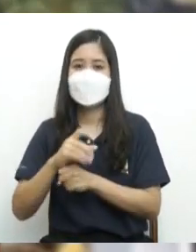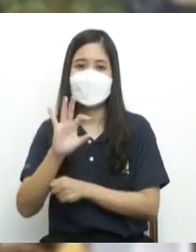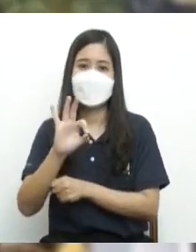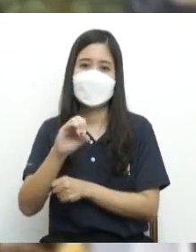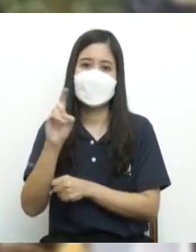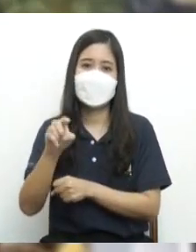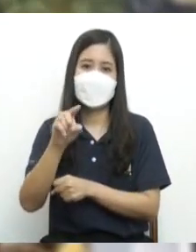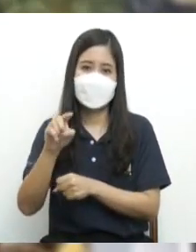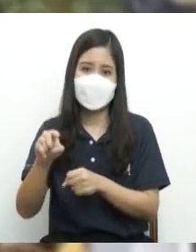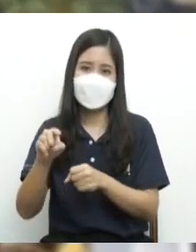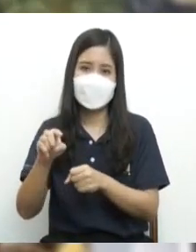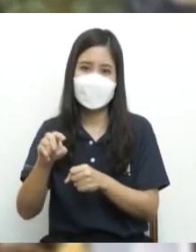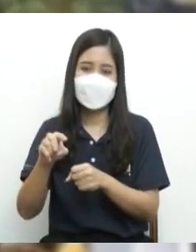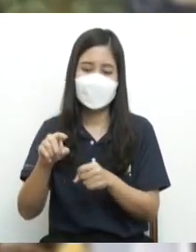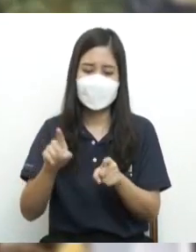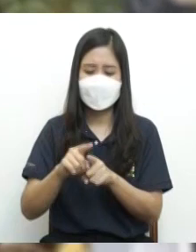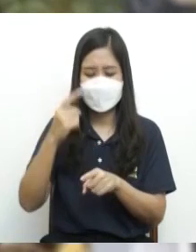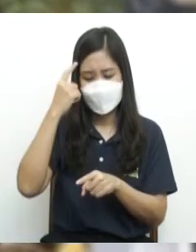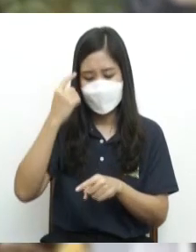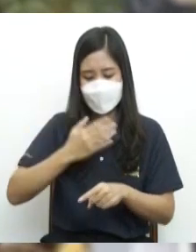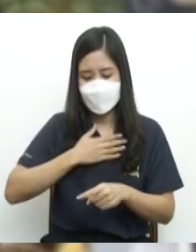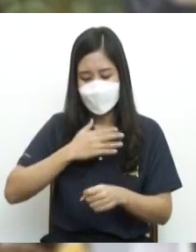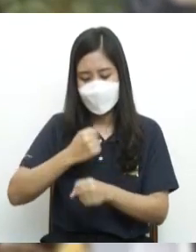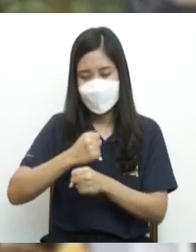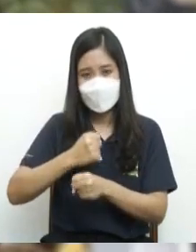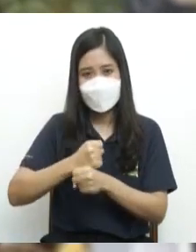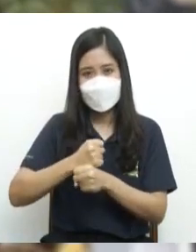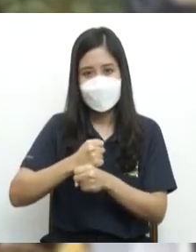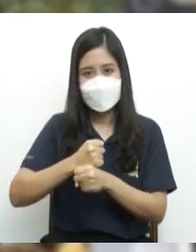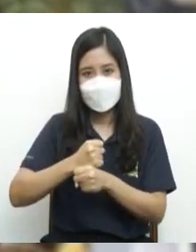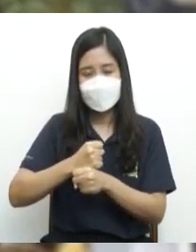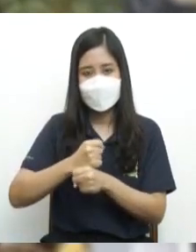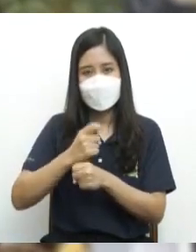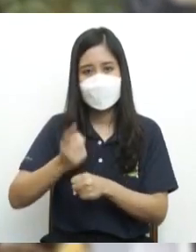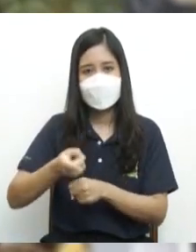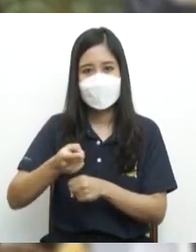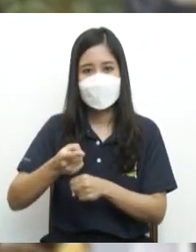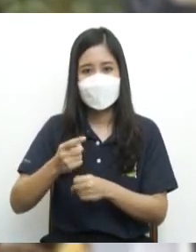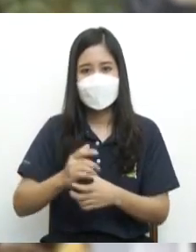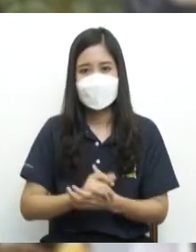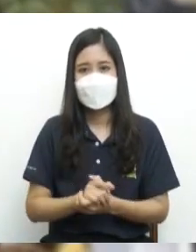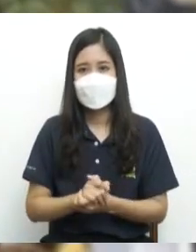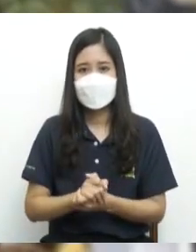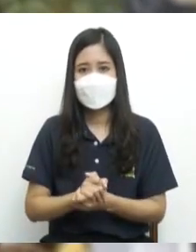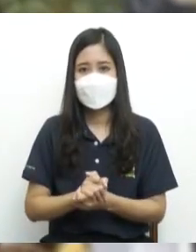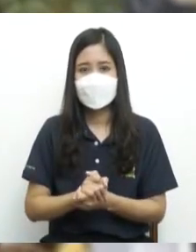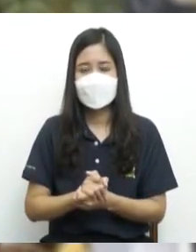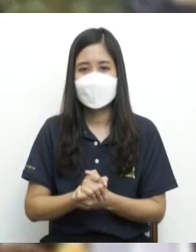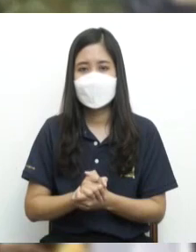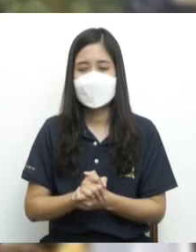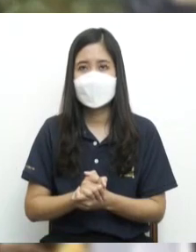องแต่เป็นความคิดจริงๆว่าผมทำอย่างนี้จริงๆแล้วก็มีผลอย่างนี้จริงๆแล้วก็ที่ท้ายสุดที่สำคัญก็คือว่า